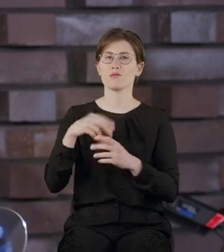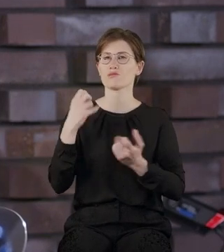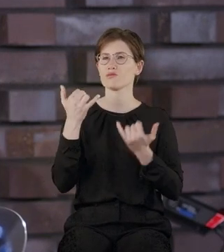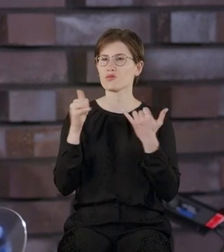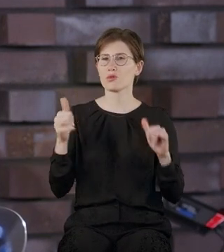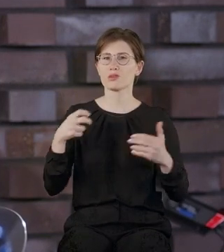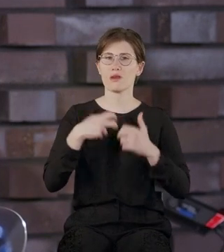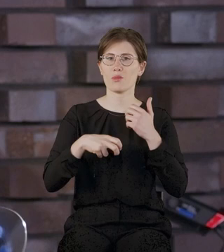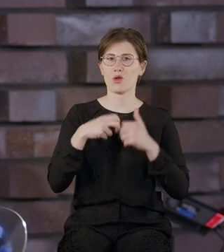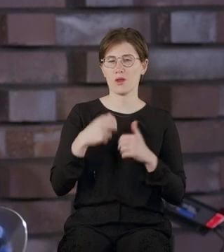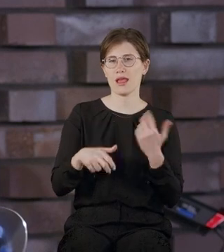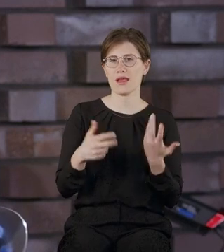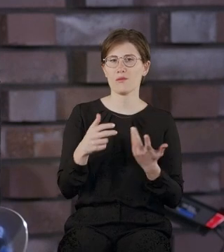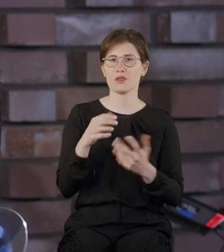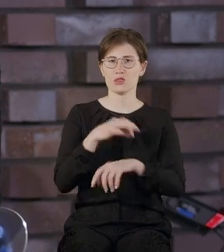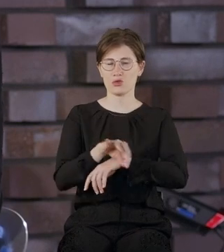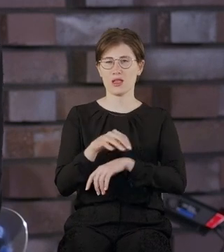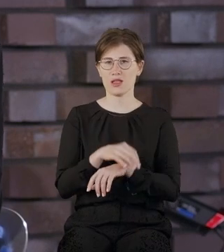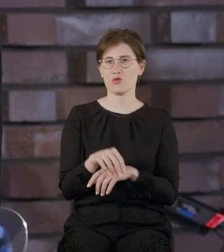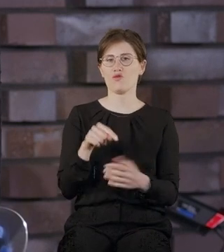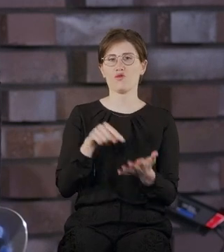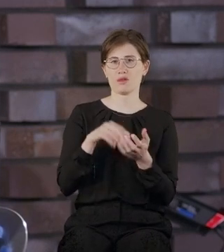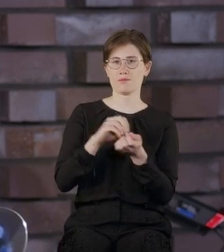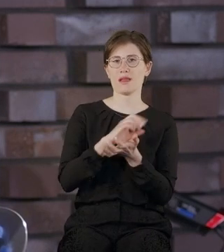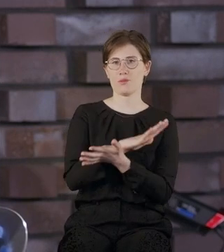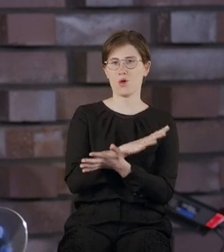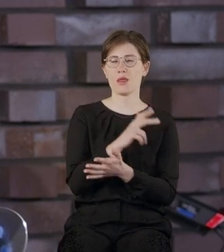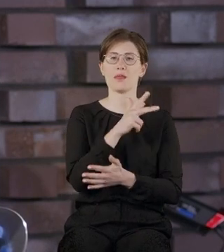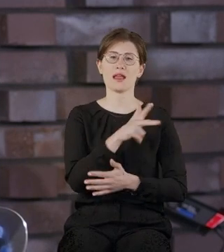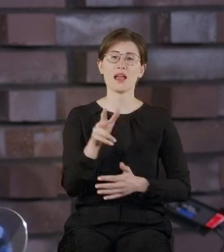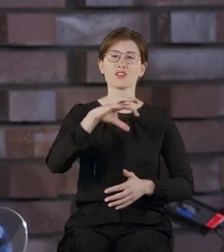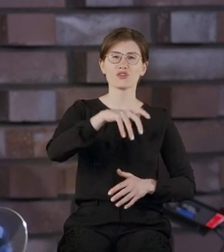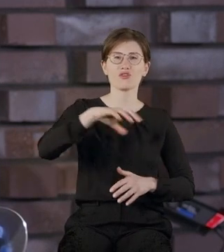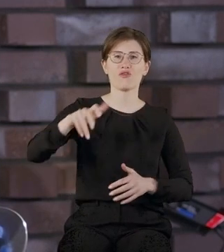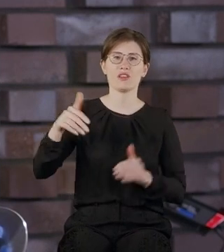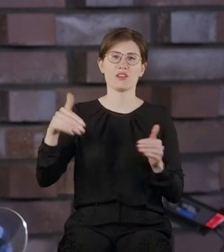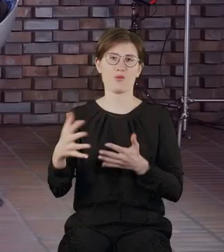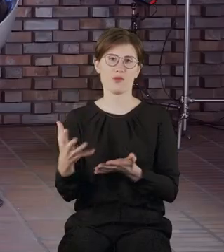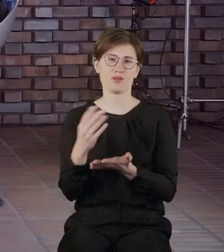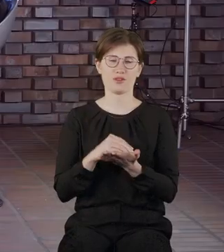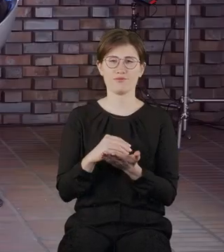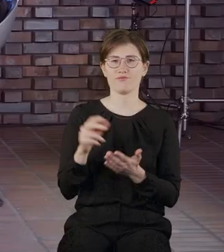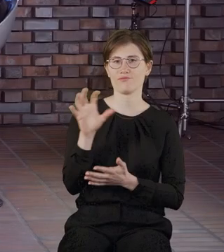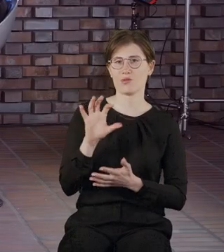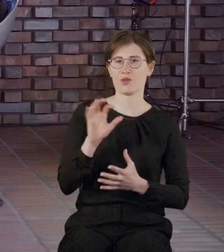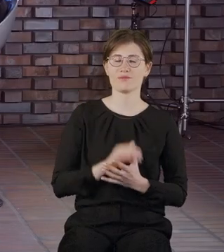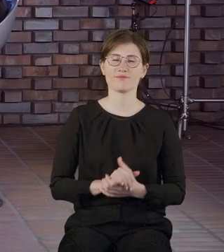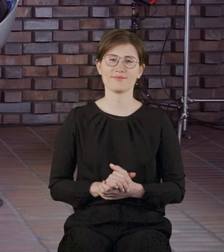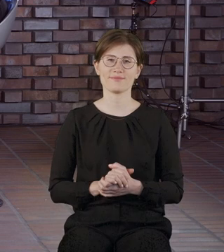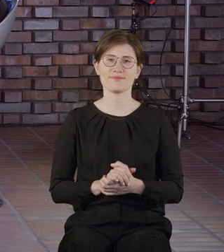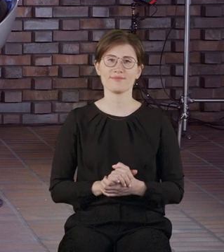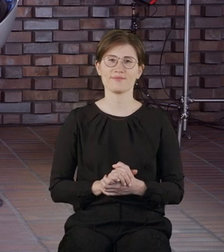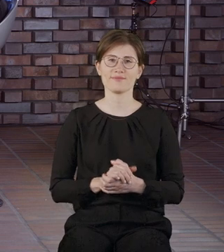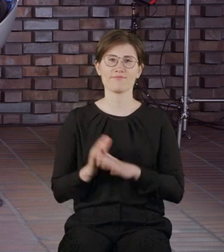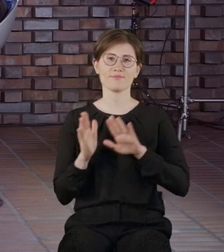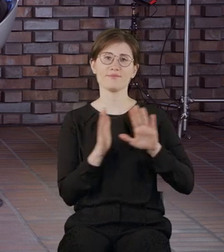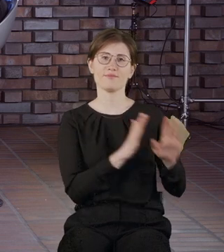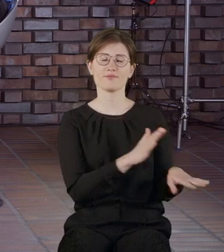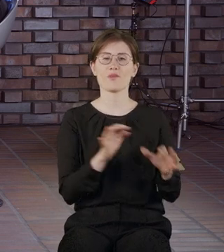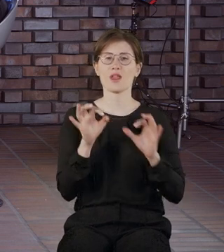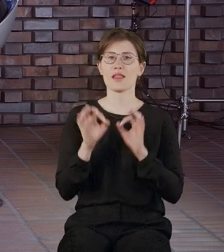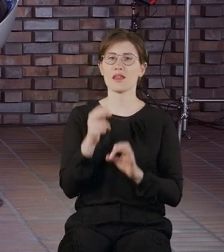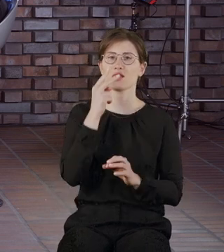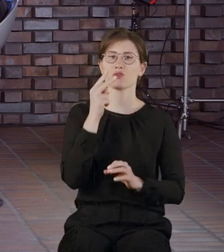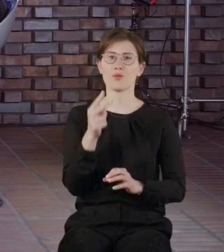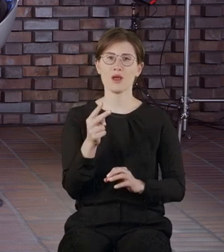Bezpłatne egzemplarze czasopisma można znaleźć na każdym wydziale. Suplement działa także w internecie. A teraz przechodzimy już do